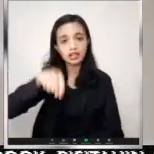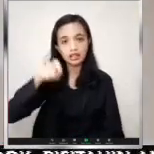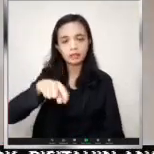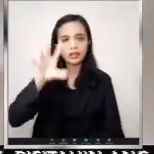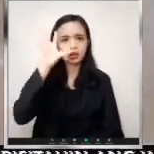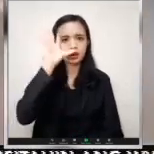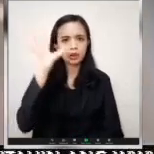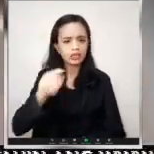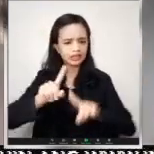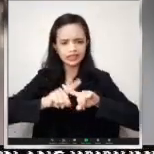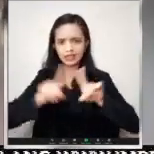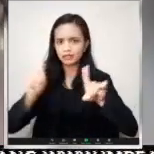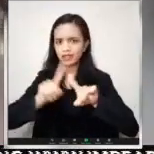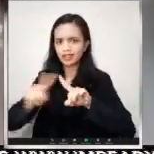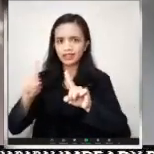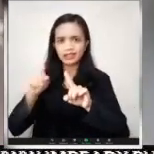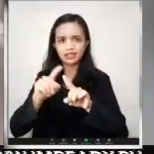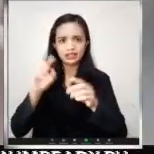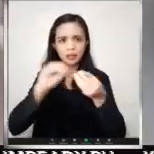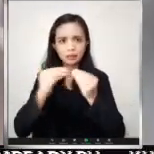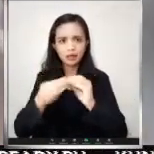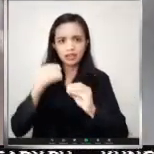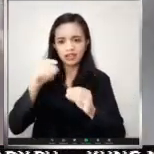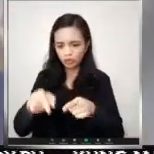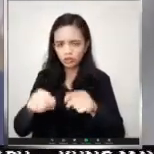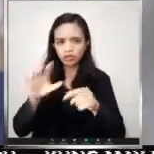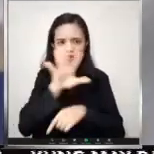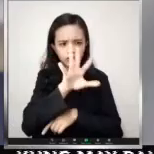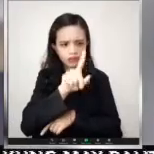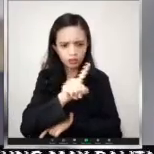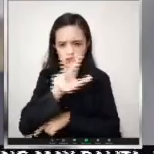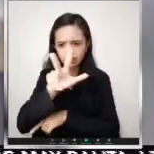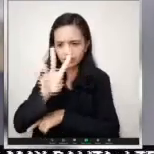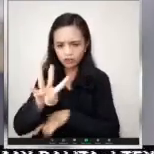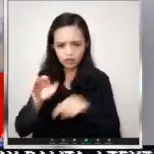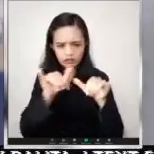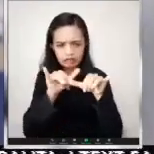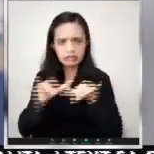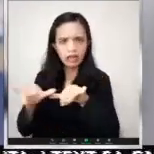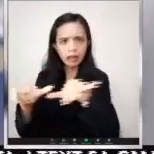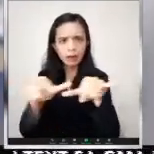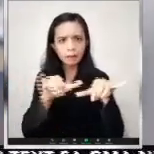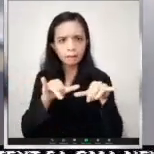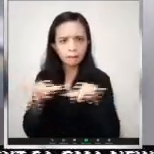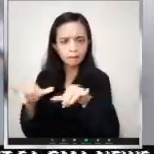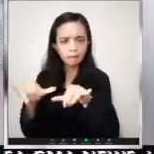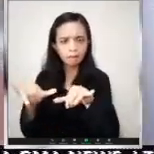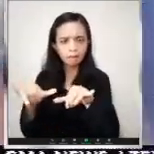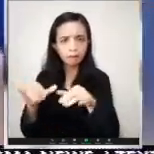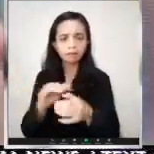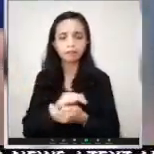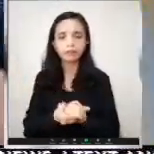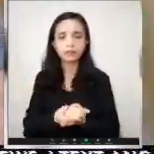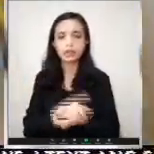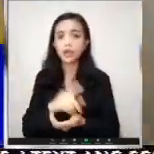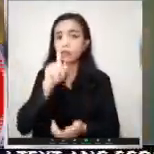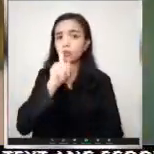number. Ito, the same yung serial number niya, 5134. Mm. So, it's meant to say, talagang kwan